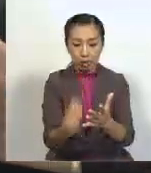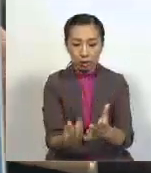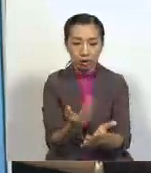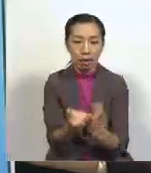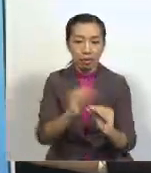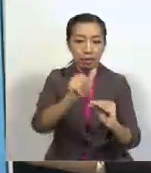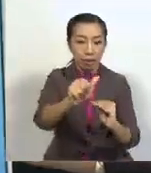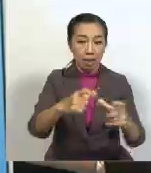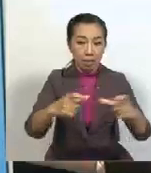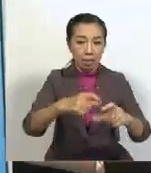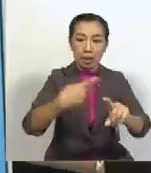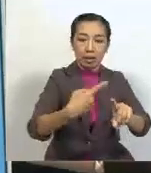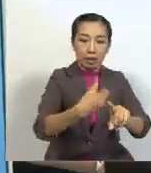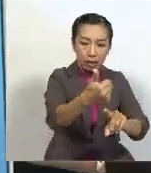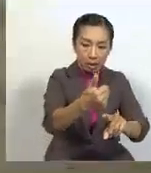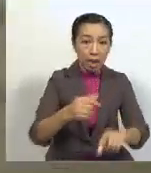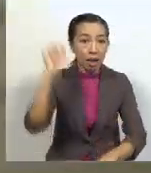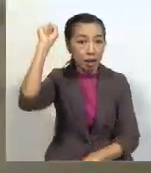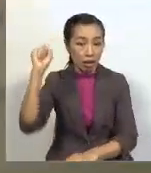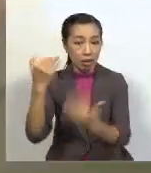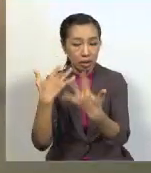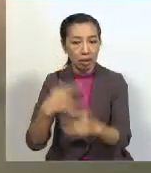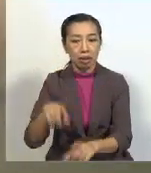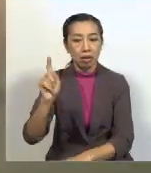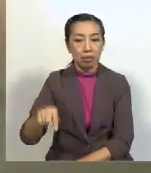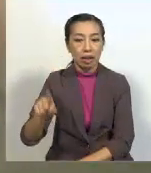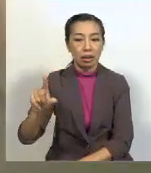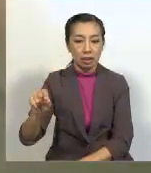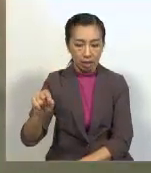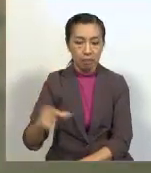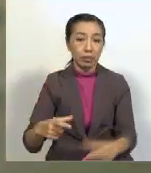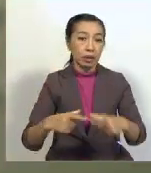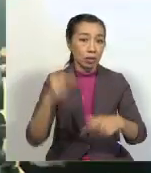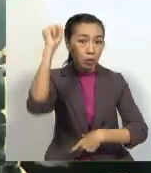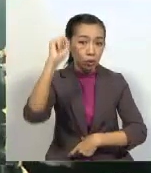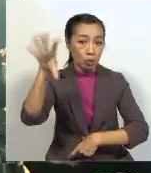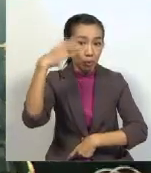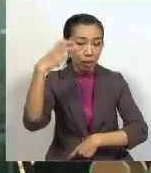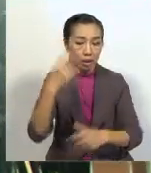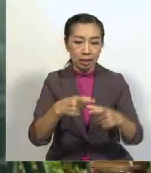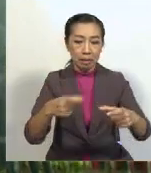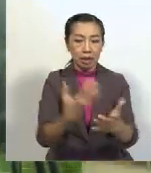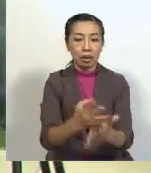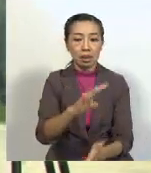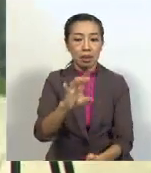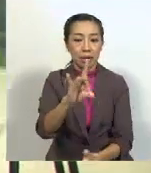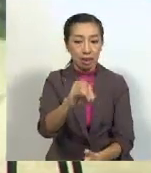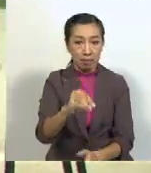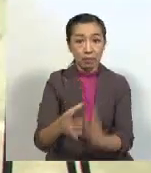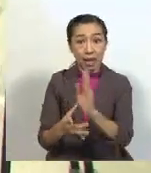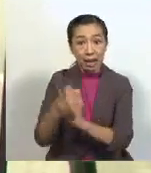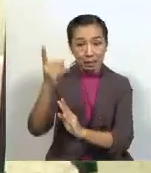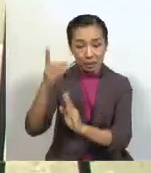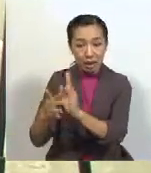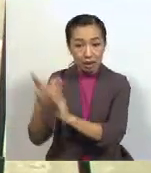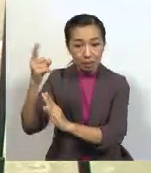เดือนรถโดยสารปรับอากาศเติมเงิน 1,020 บาทรถโดยสารธรรมดาเติมเงิน480บาทบัตรรายสัปดาห์รถโดยส